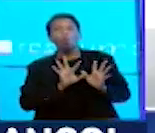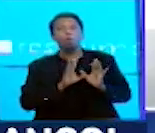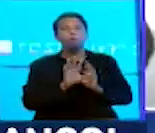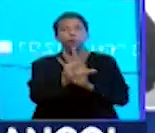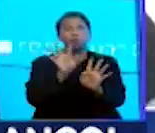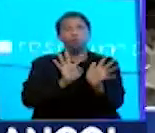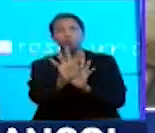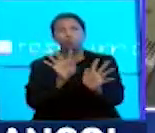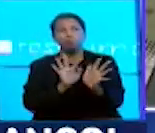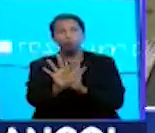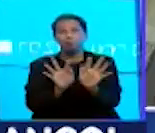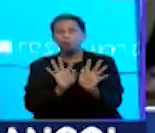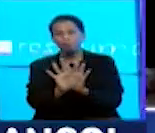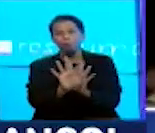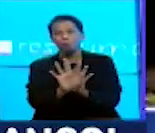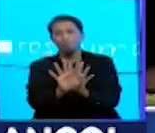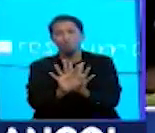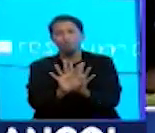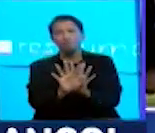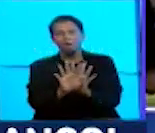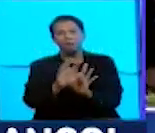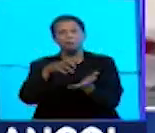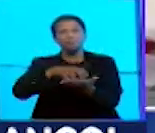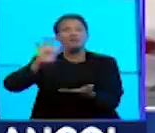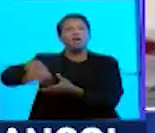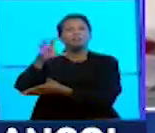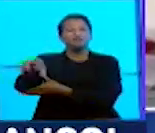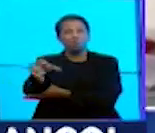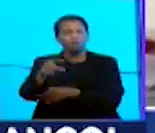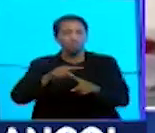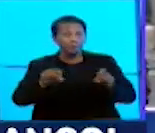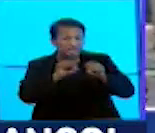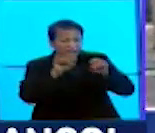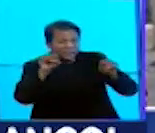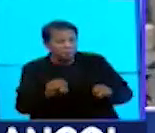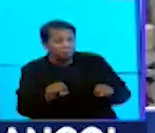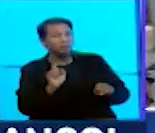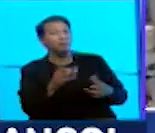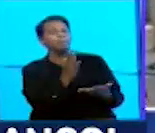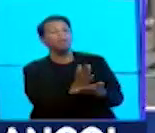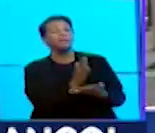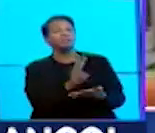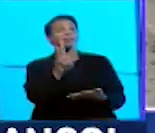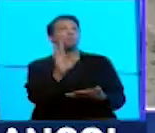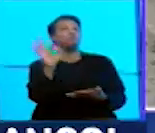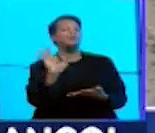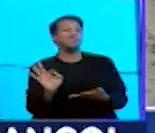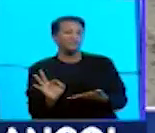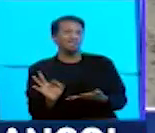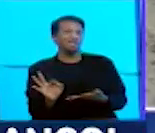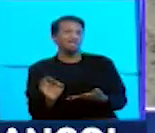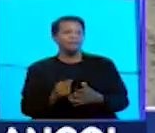sejak pagi untuk mengantri. Karena memang Ancol saat ini masih melakukan sistem penerapan pembatasan 30% bagi pengunjung yang